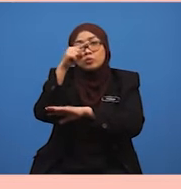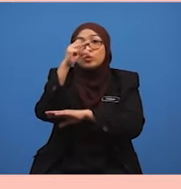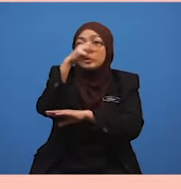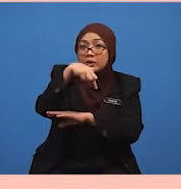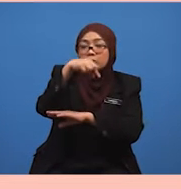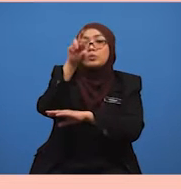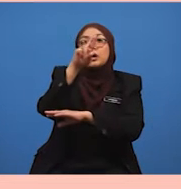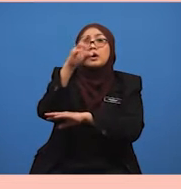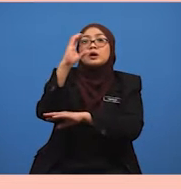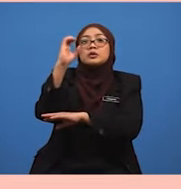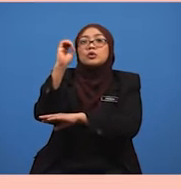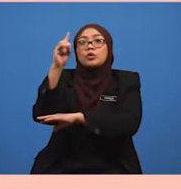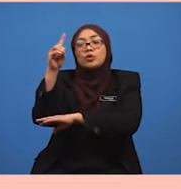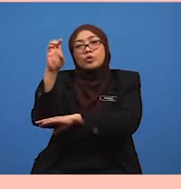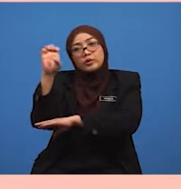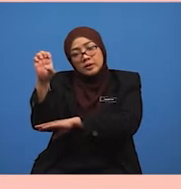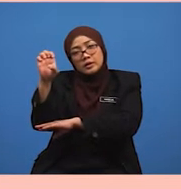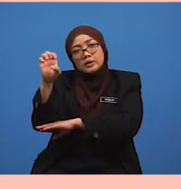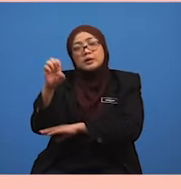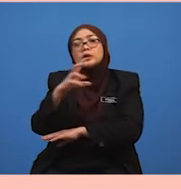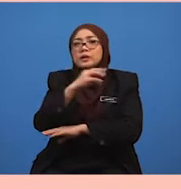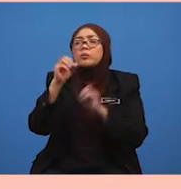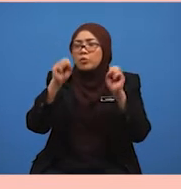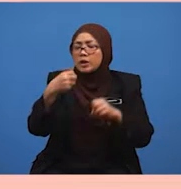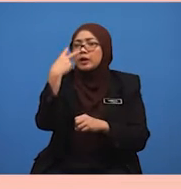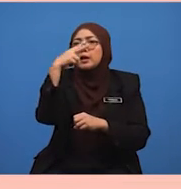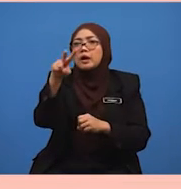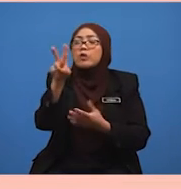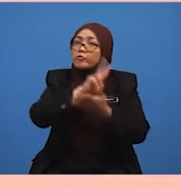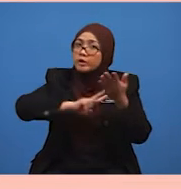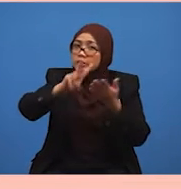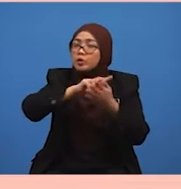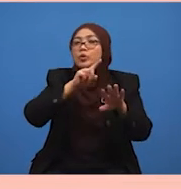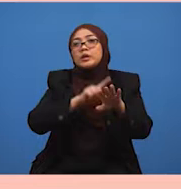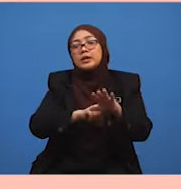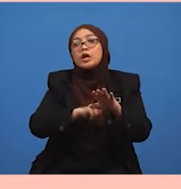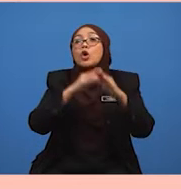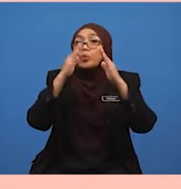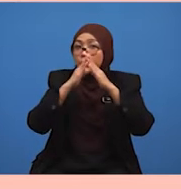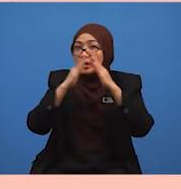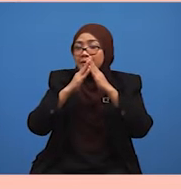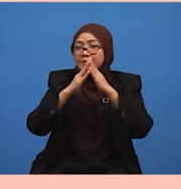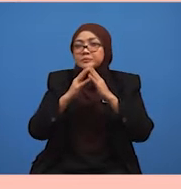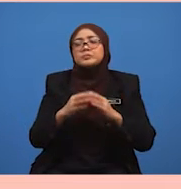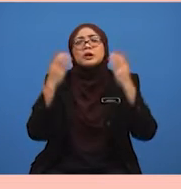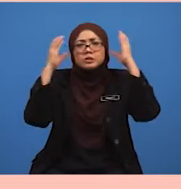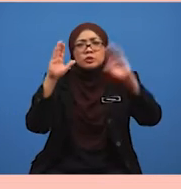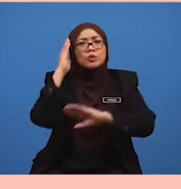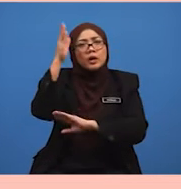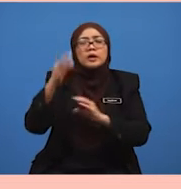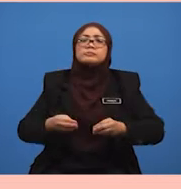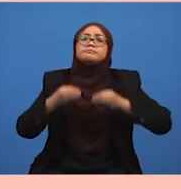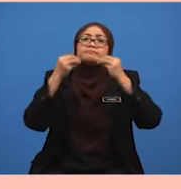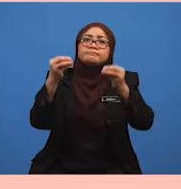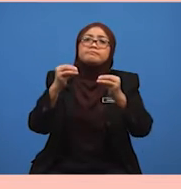saksikan video ini sambil menjalankan eksperimen anda di rumah. Cikgu akan memberikan masa dalam 10